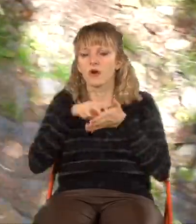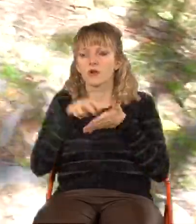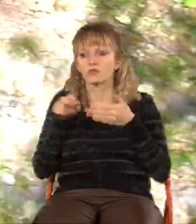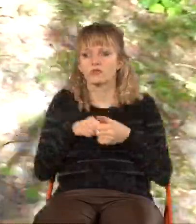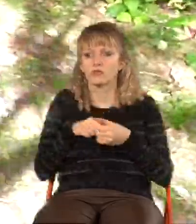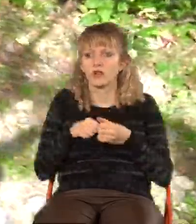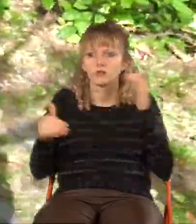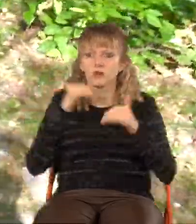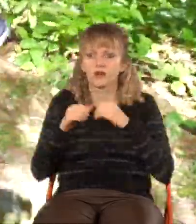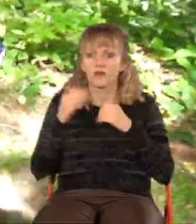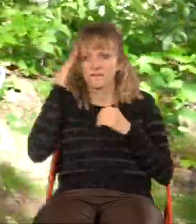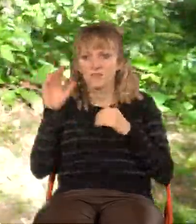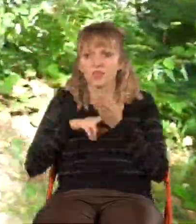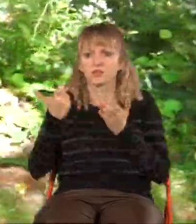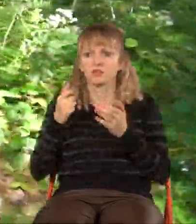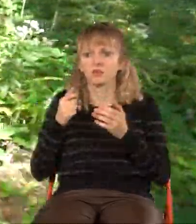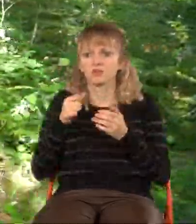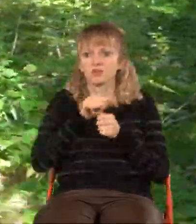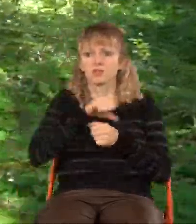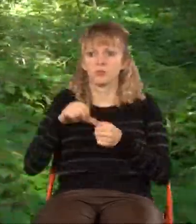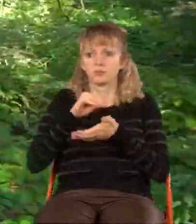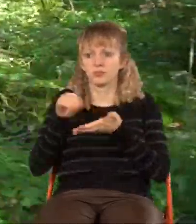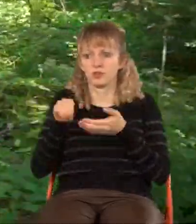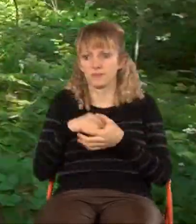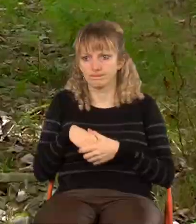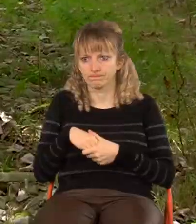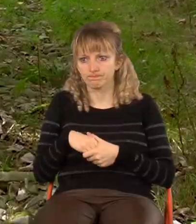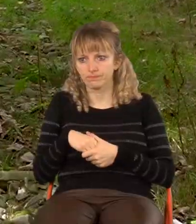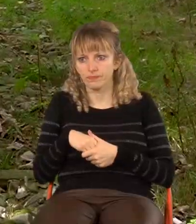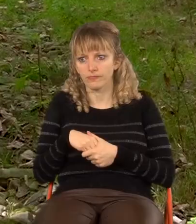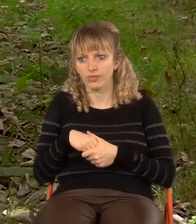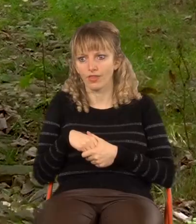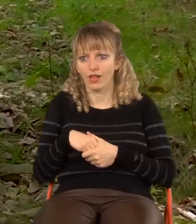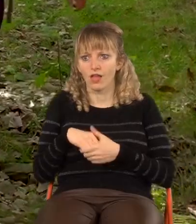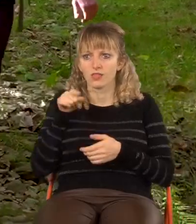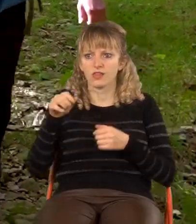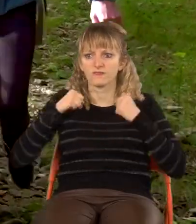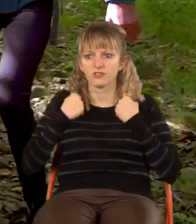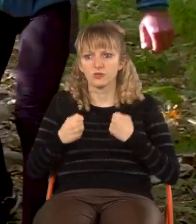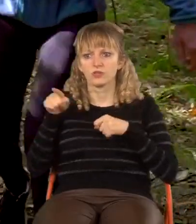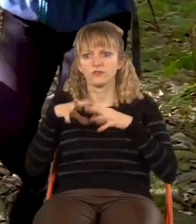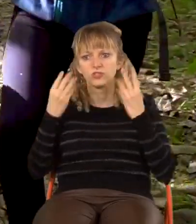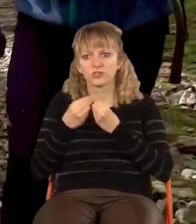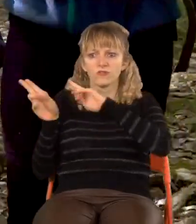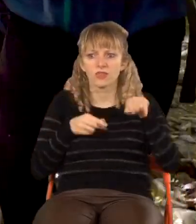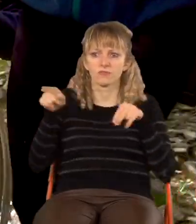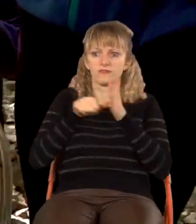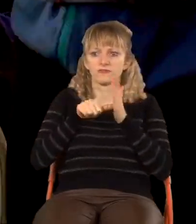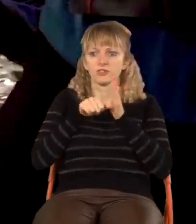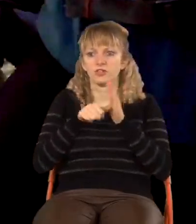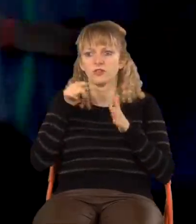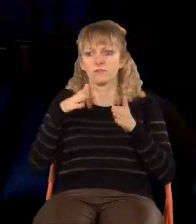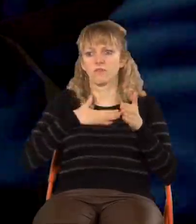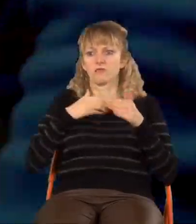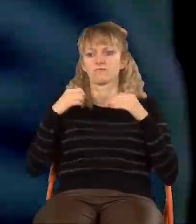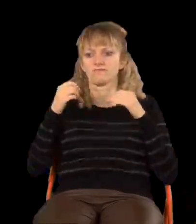po górach i nie męczy mnie chodzenie po górach i wiem, na co się pisze, na ten wysiłek, na to wszystko i wracam z tej wycieczki,